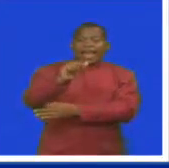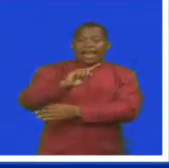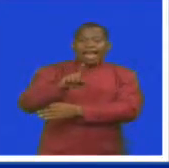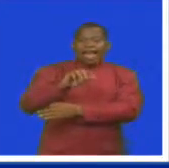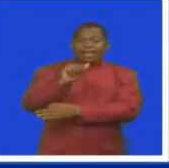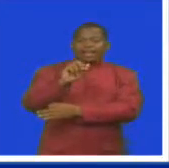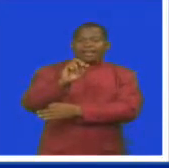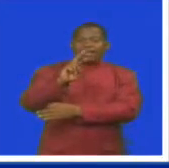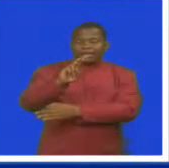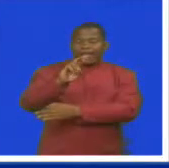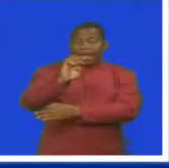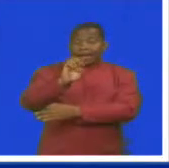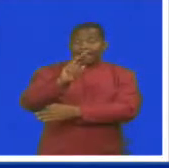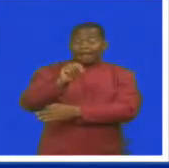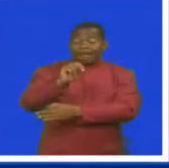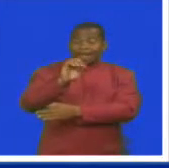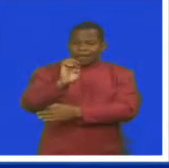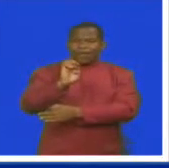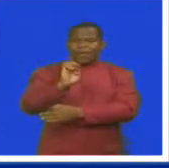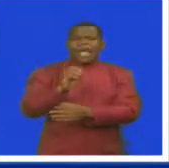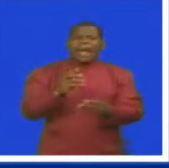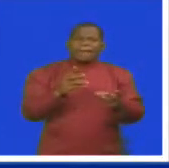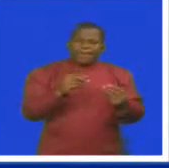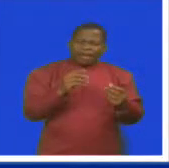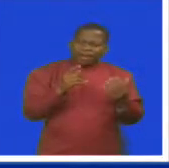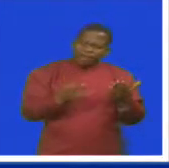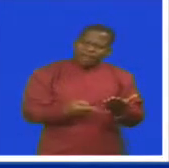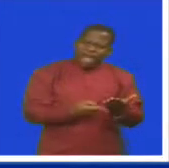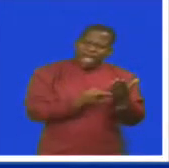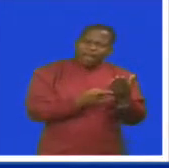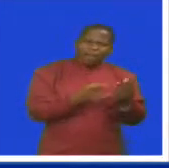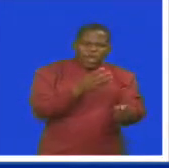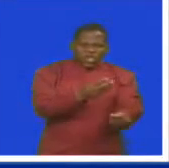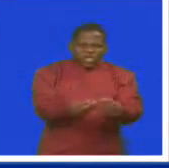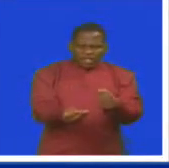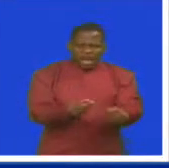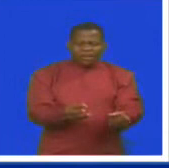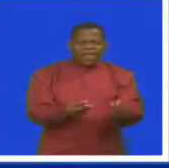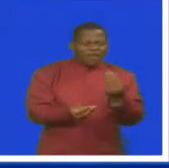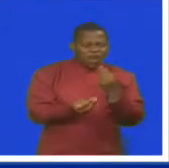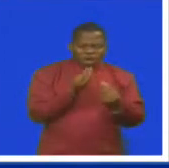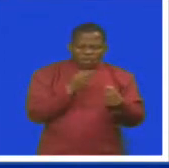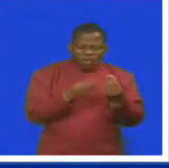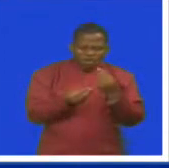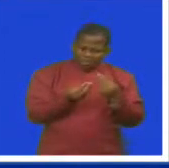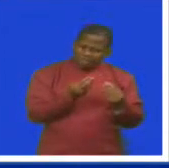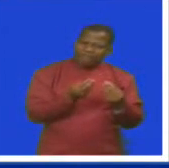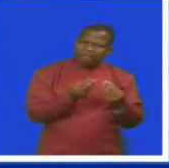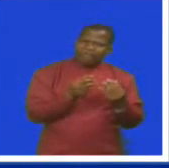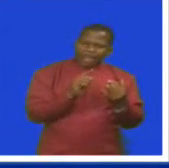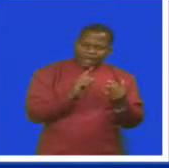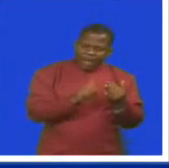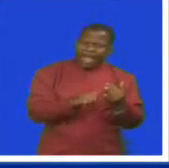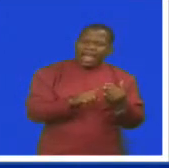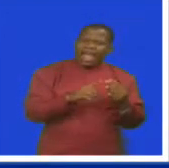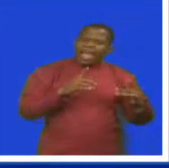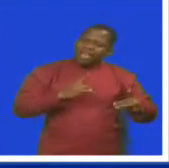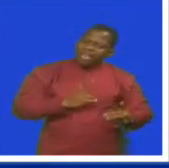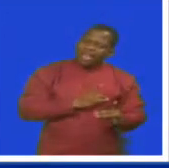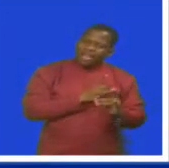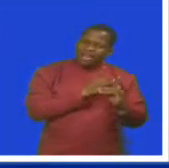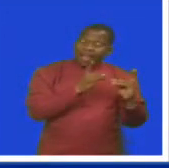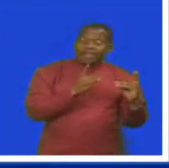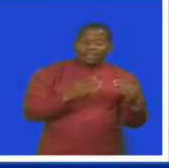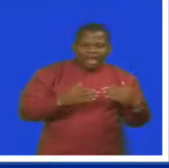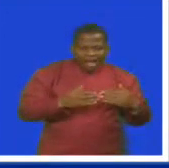ukuthi bayaphepha ngetempilo nalokunye. Umphathi walelibhange Dennis Mbingo uthi kumgcoka ukuthi abantwana banikwe lonke